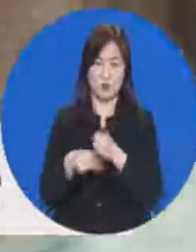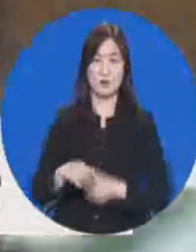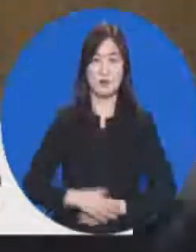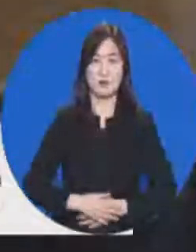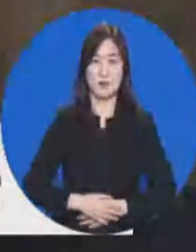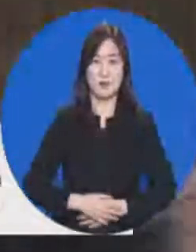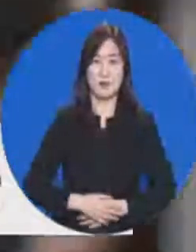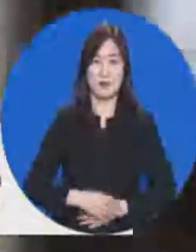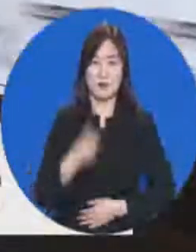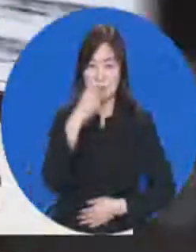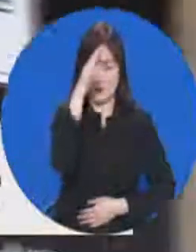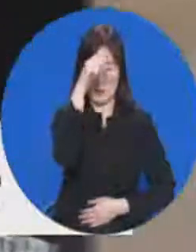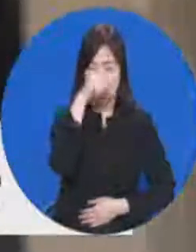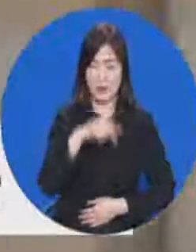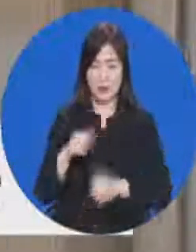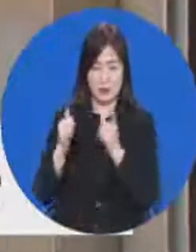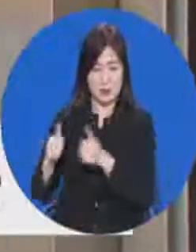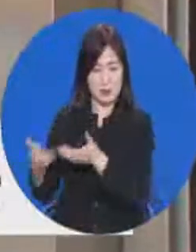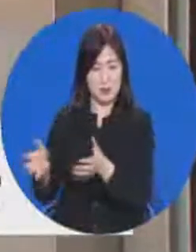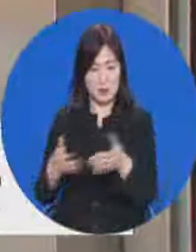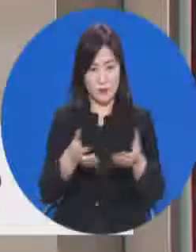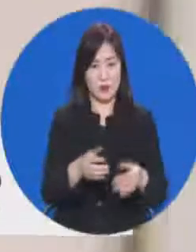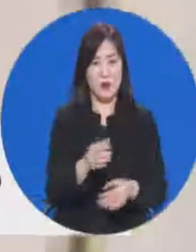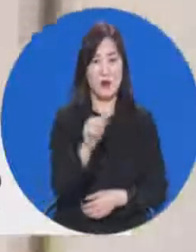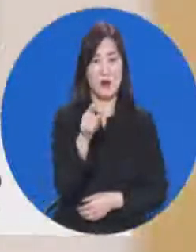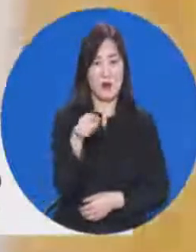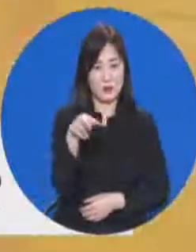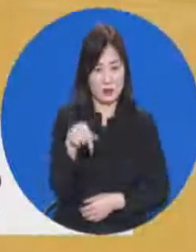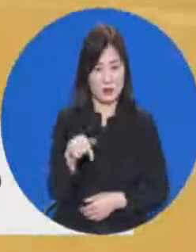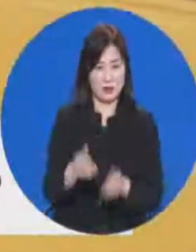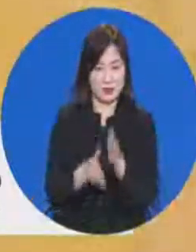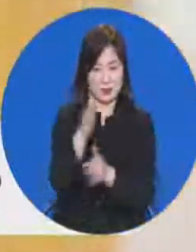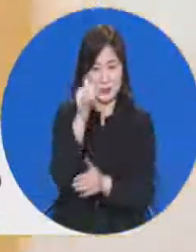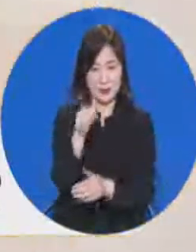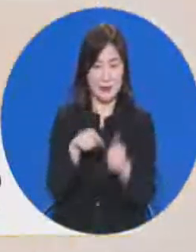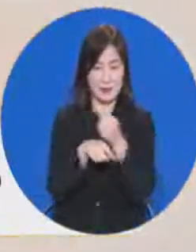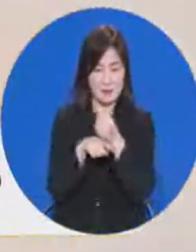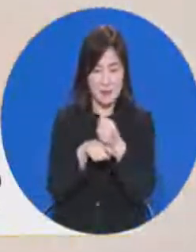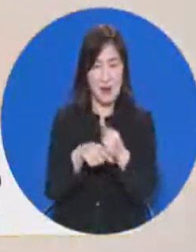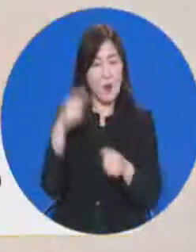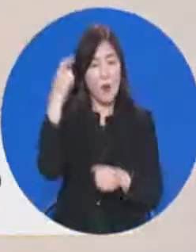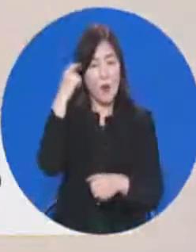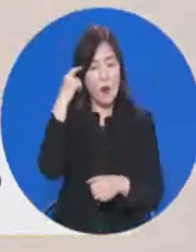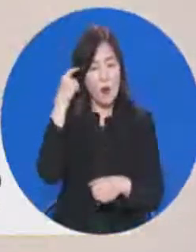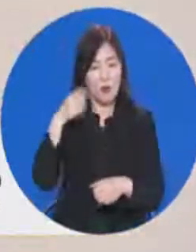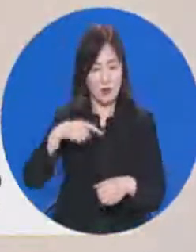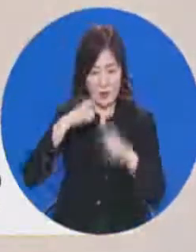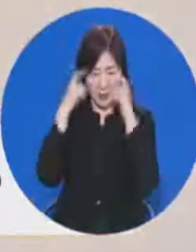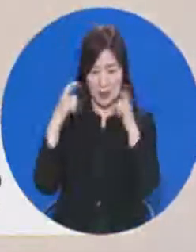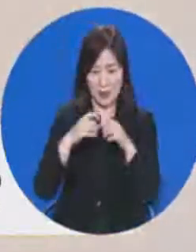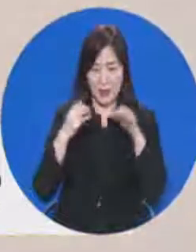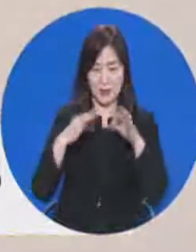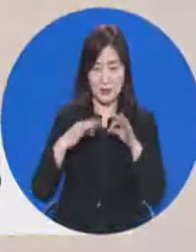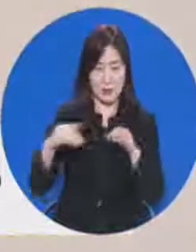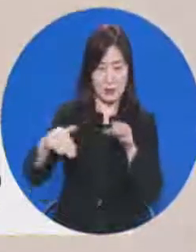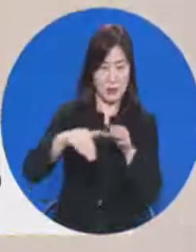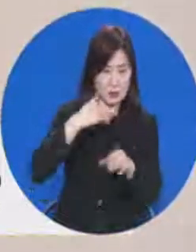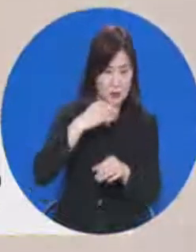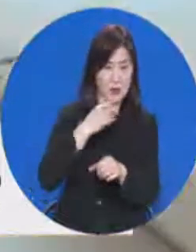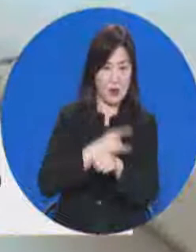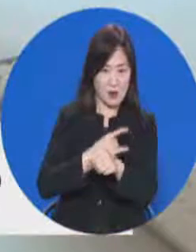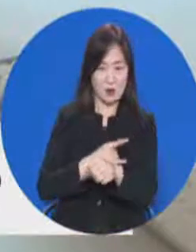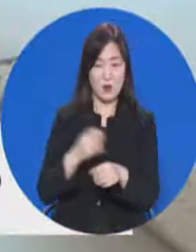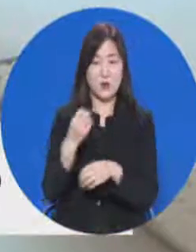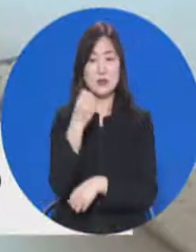검찰과 재판부는 재판에 출석한 허석 시장에게 후원금을 왜 본인 계좌로 받았는지, 그리고